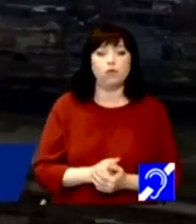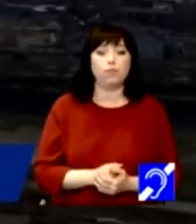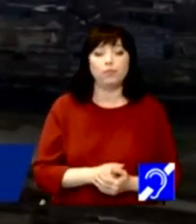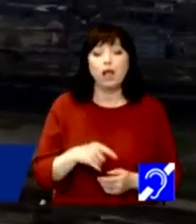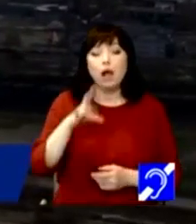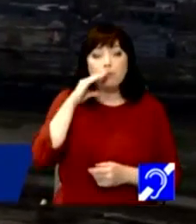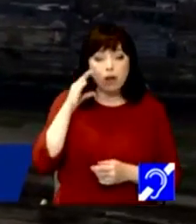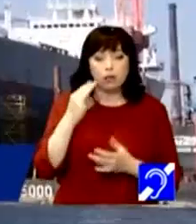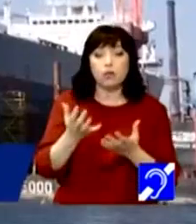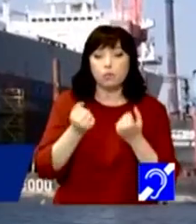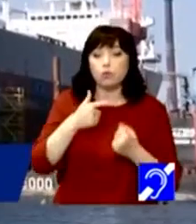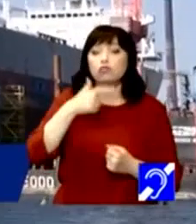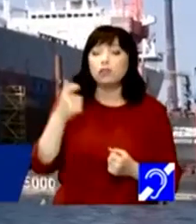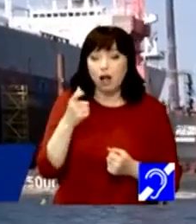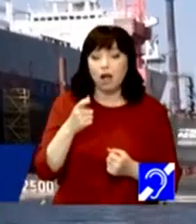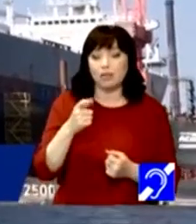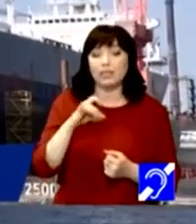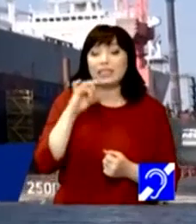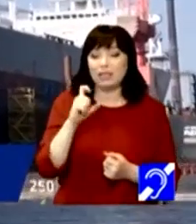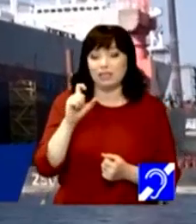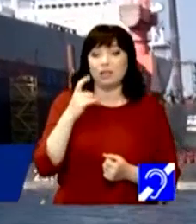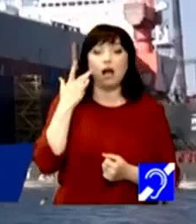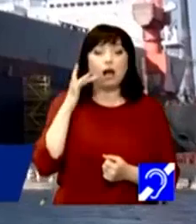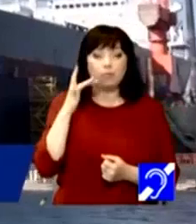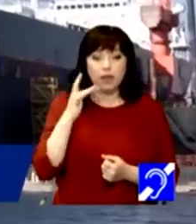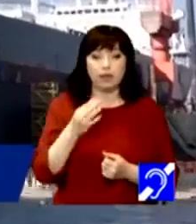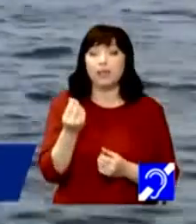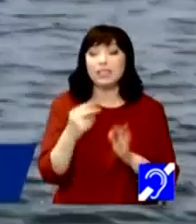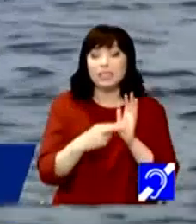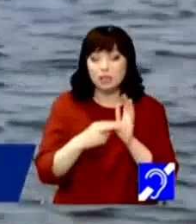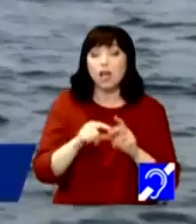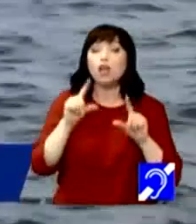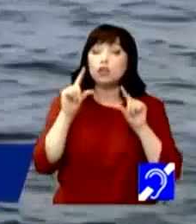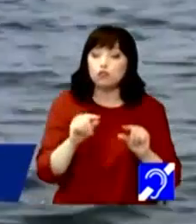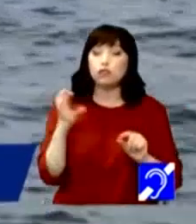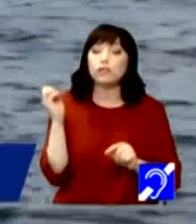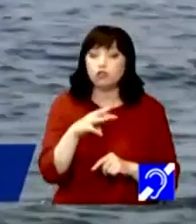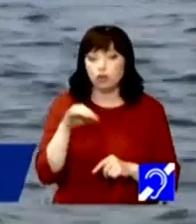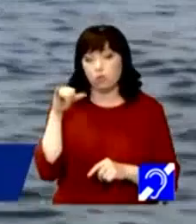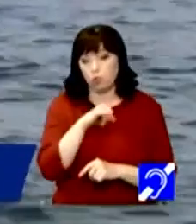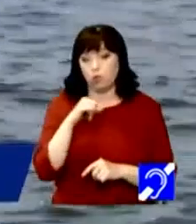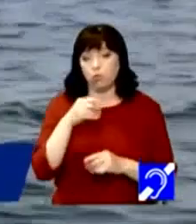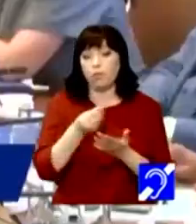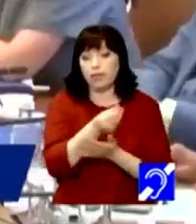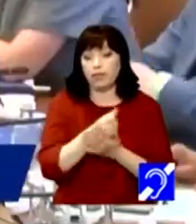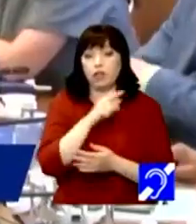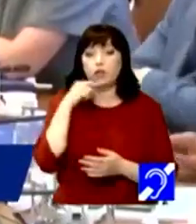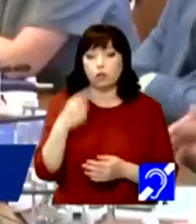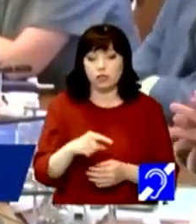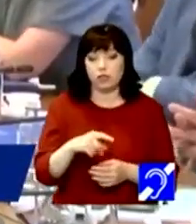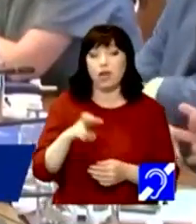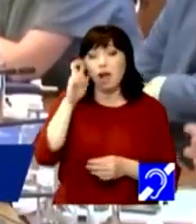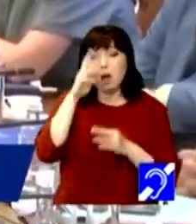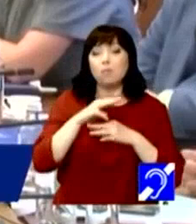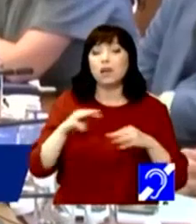Bulgaria va primi din iunie gaze naturale lichefiate din Statele Unite la un preț mai mic decât cel pe care îl achita companiei ruse Gazprom. Guvernul de